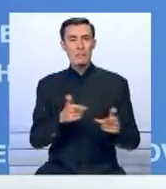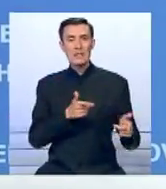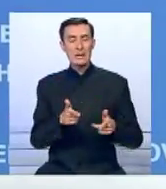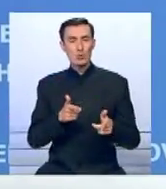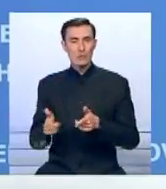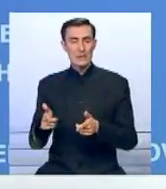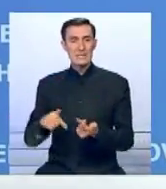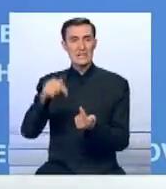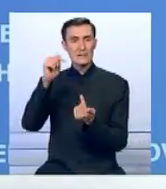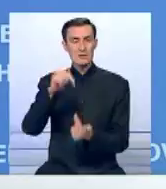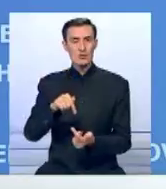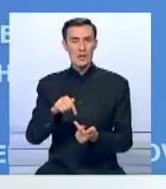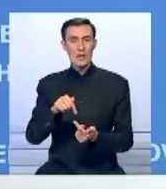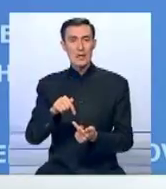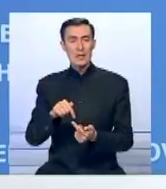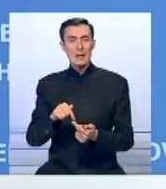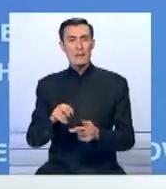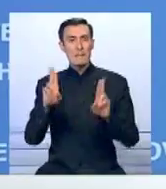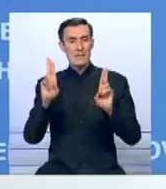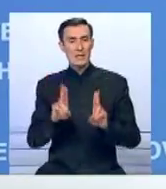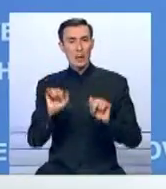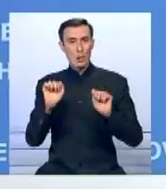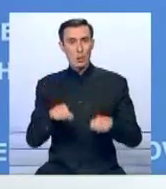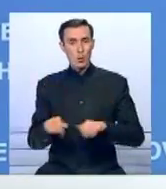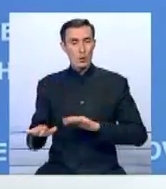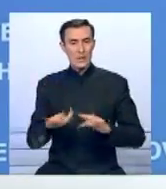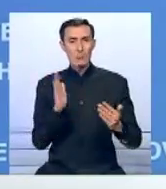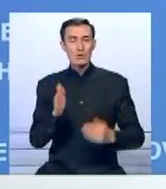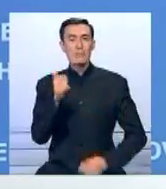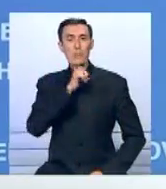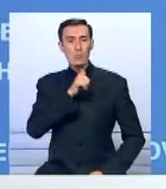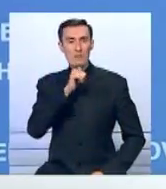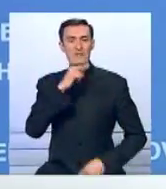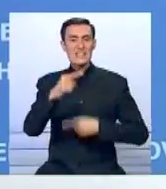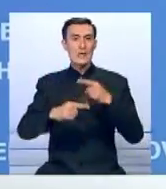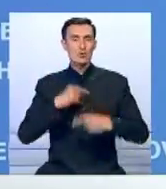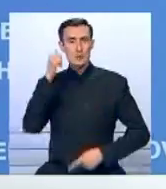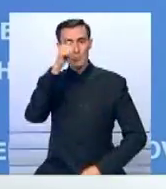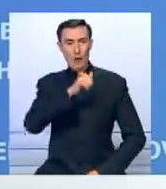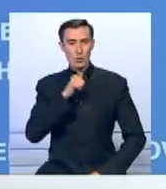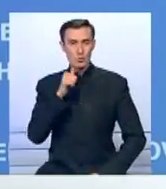подготовлена нами соответствующая методология, ее пилотное опробирование планируется в следующем году.